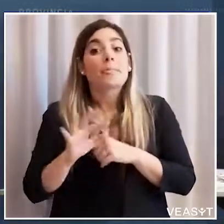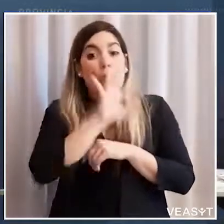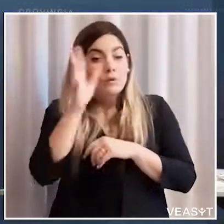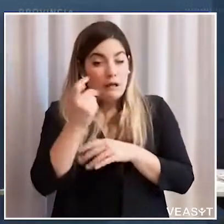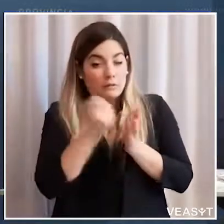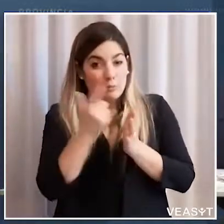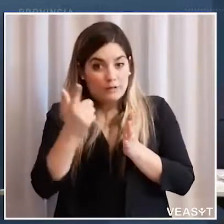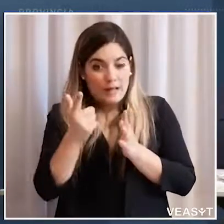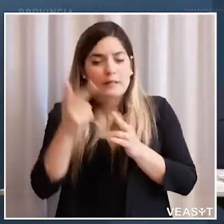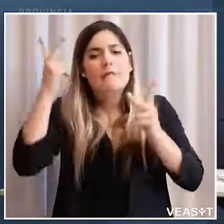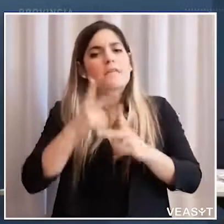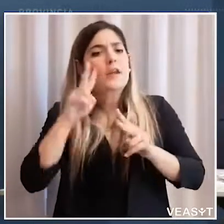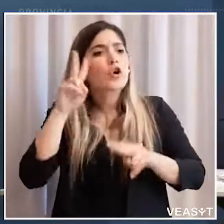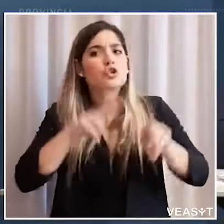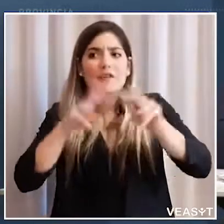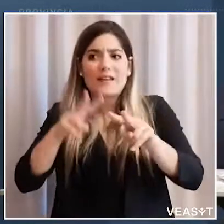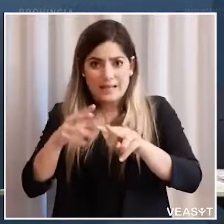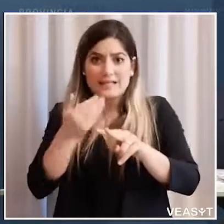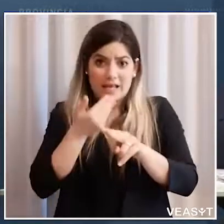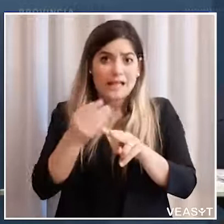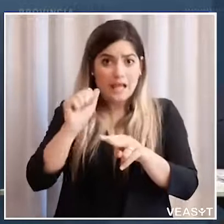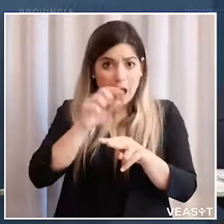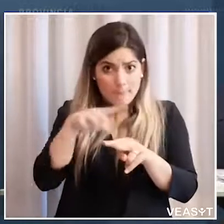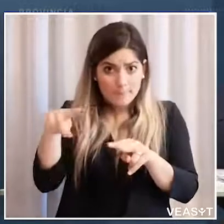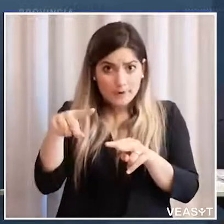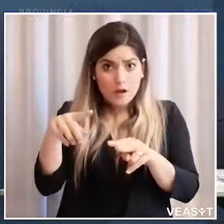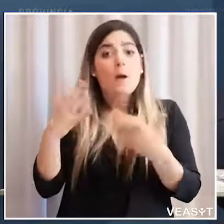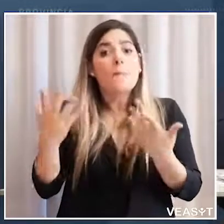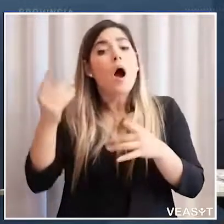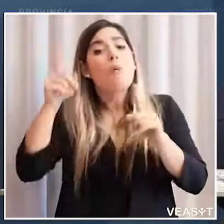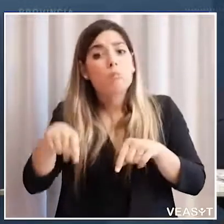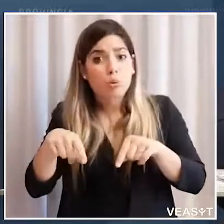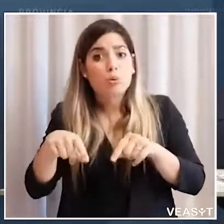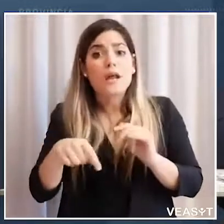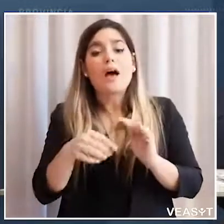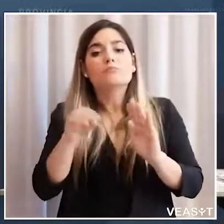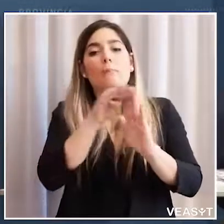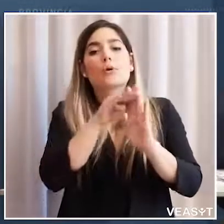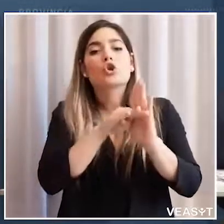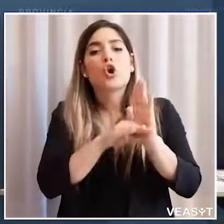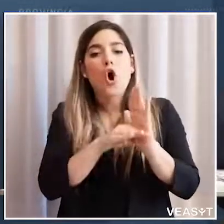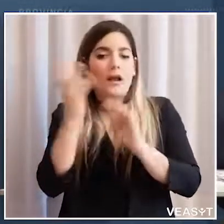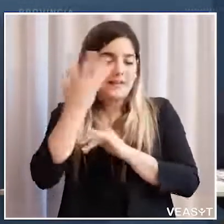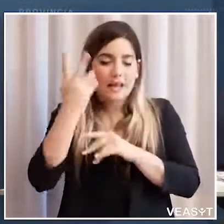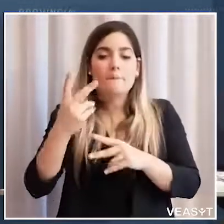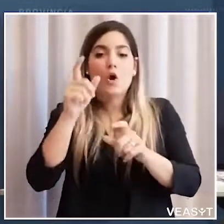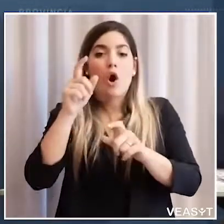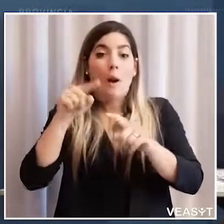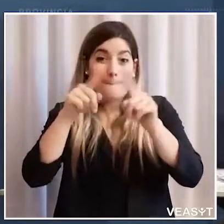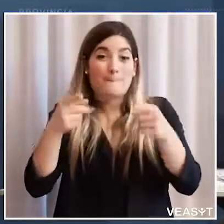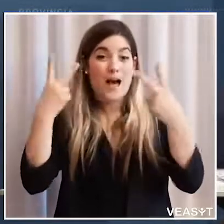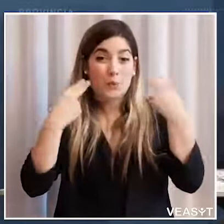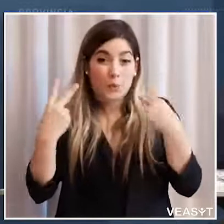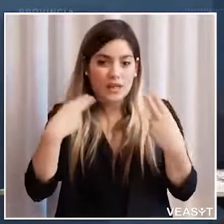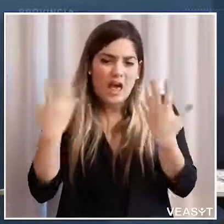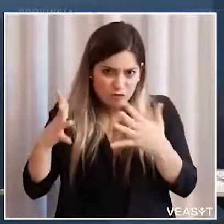molto importante anche se la sorveglianza tramite app ma non solo anche tramite dei protocolli esempio da